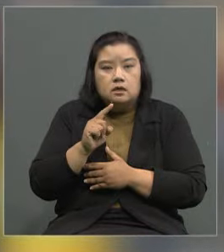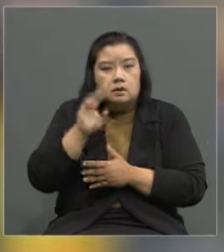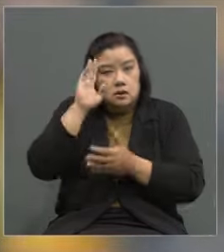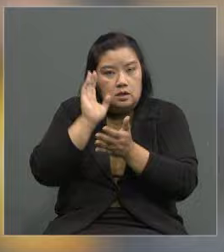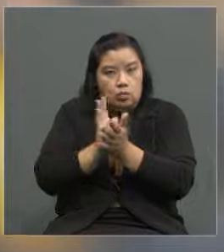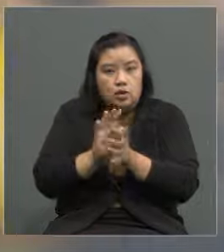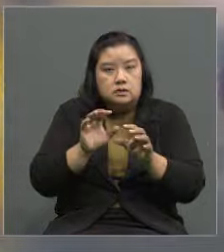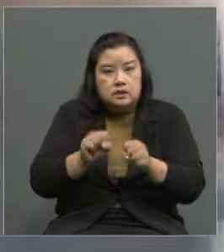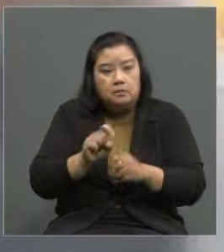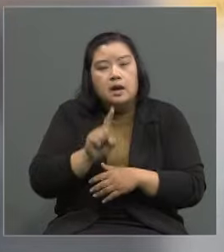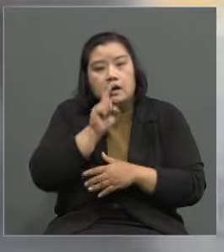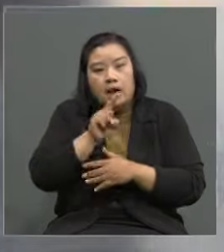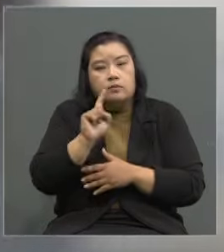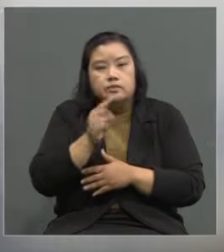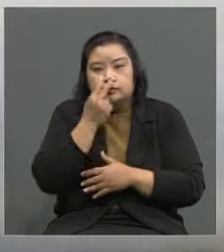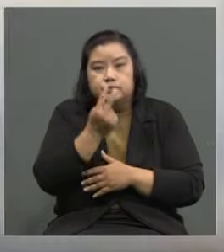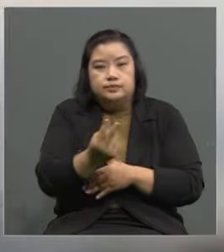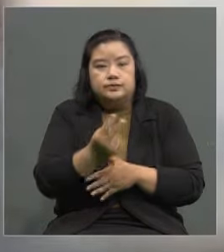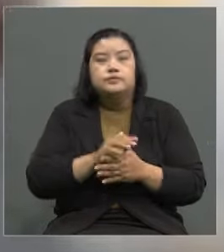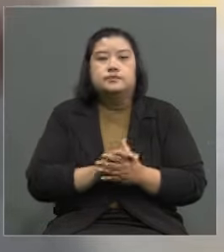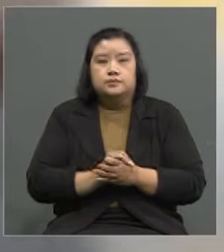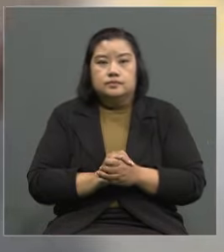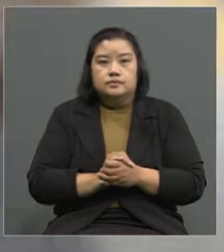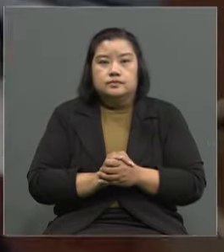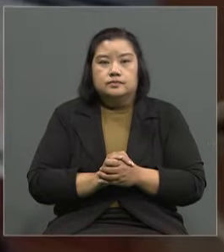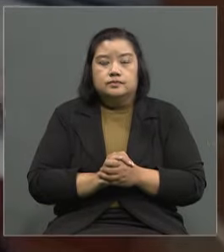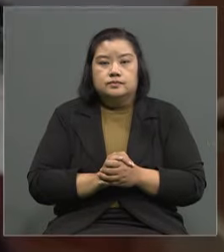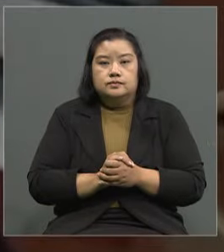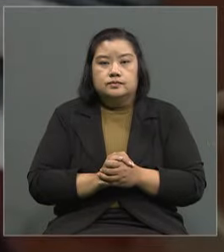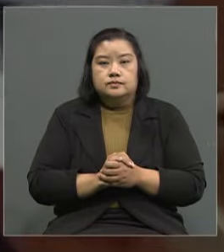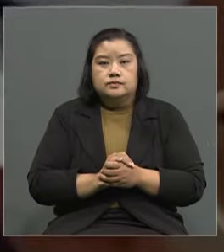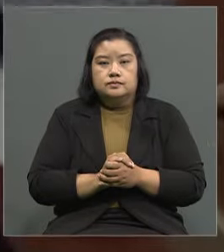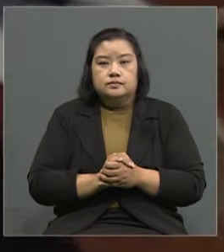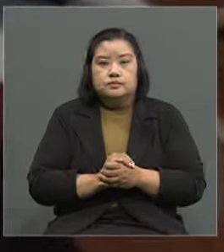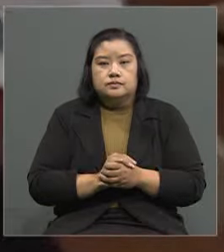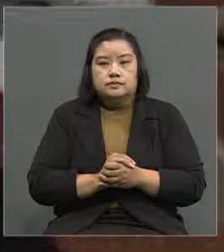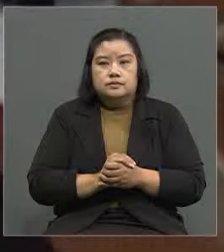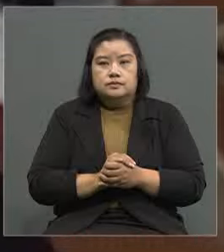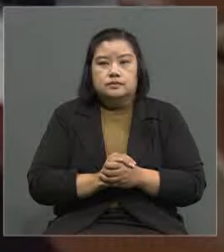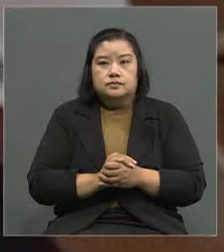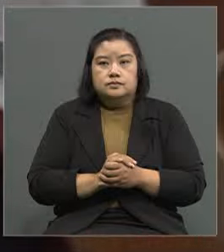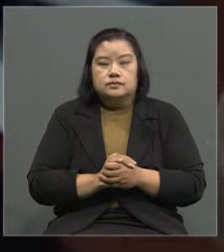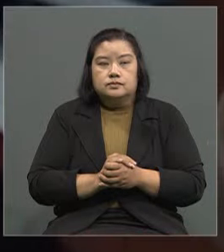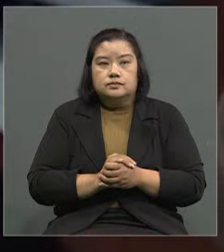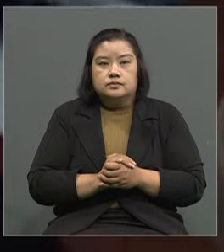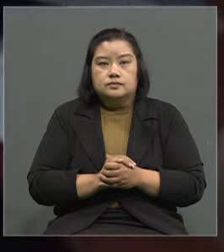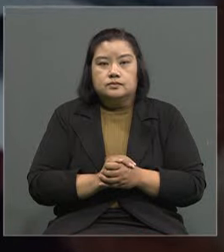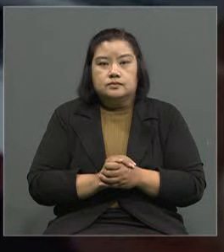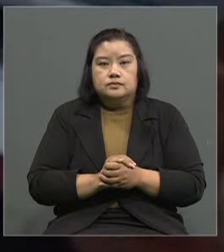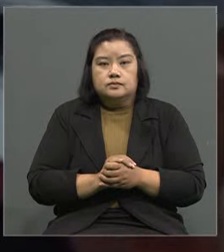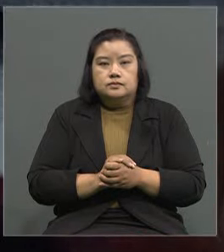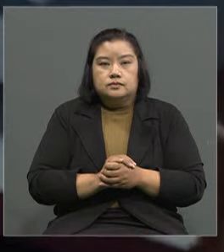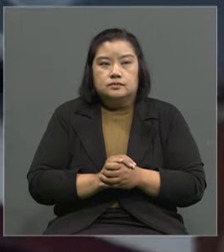สวนสอบถามตัวอนกเนี่ยครับขายยังไงอ่ะขายแล้วซื้อยังไงอ่ะรับซื้อมายังไง